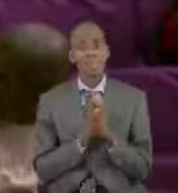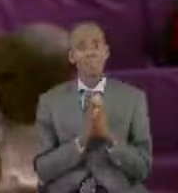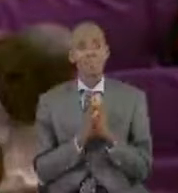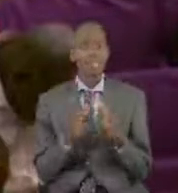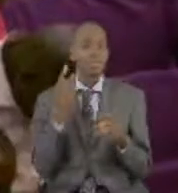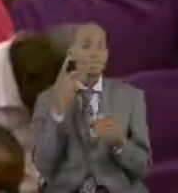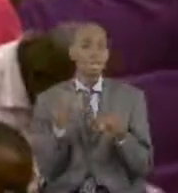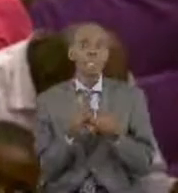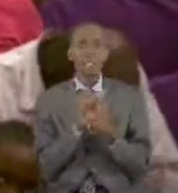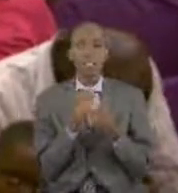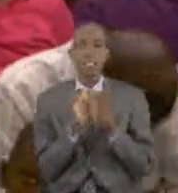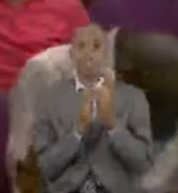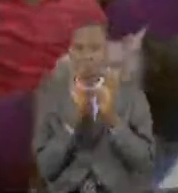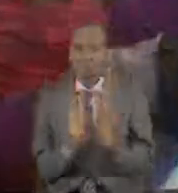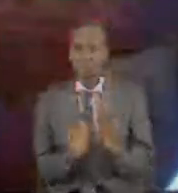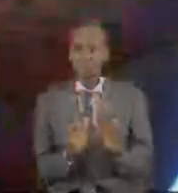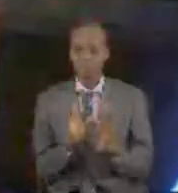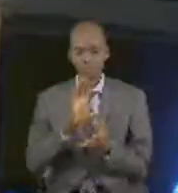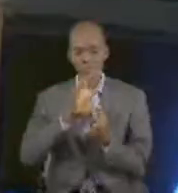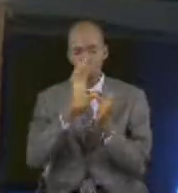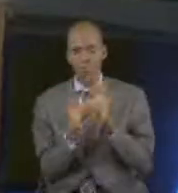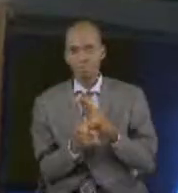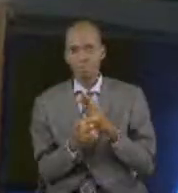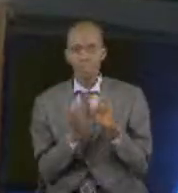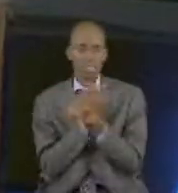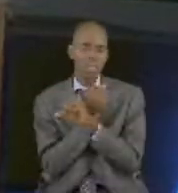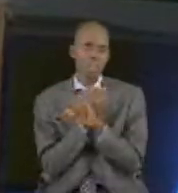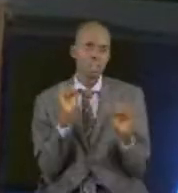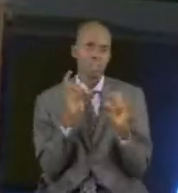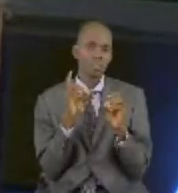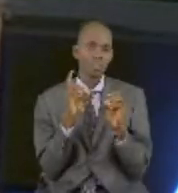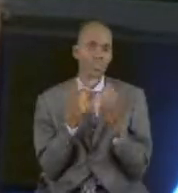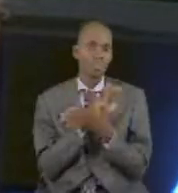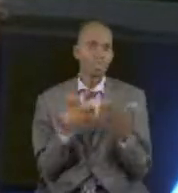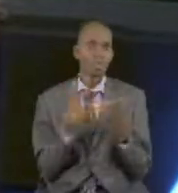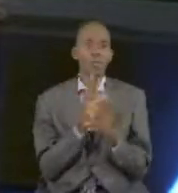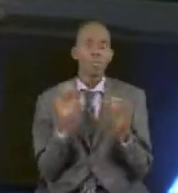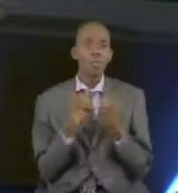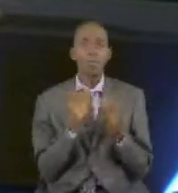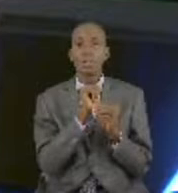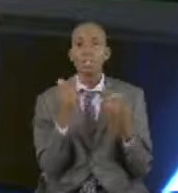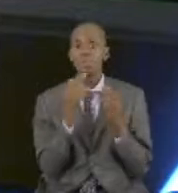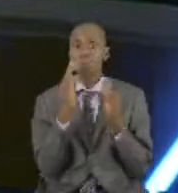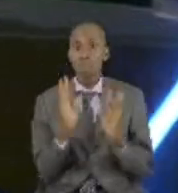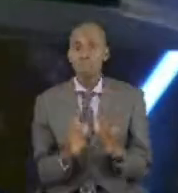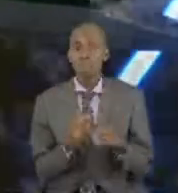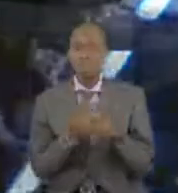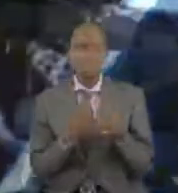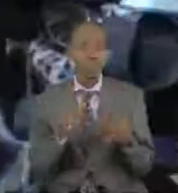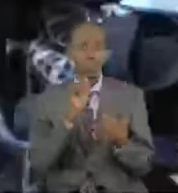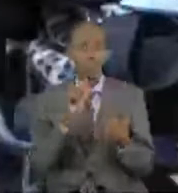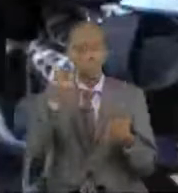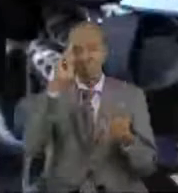En tant que chrétien converti, lavé, plus, n'étant plus un pécheur mais un